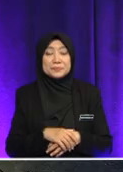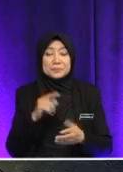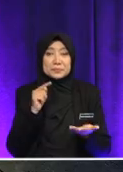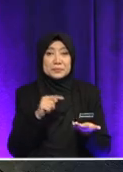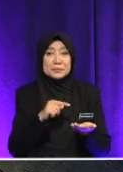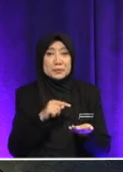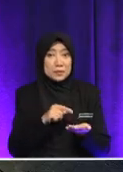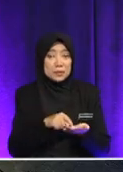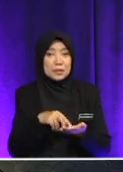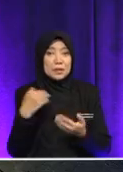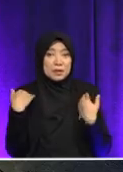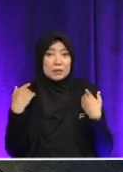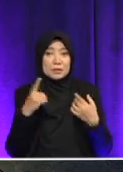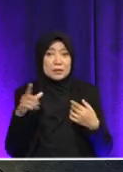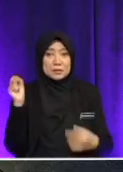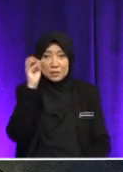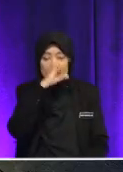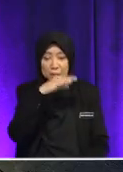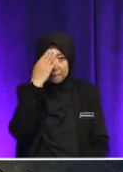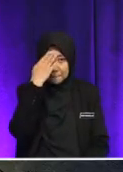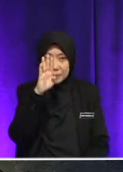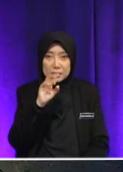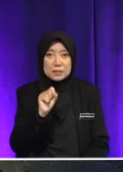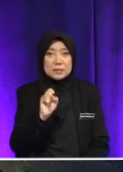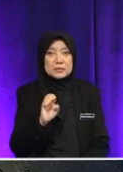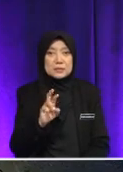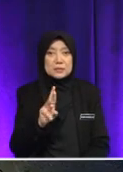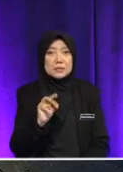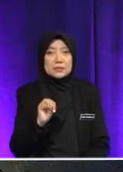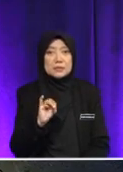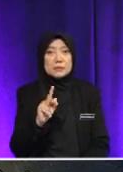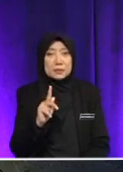sifat Antari sifat-sifat bagi serambi